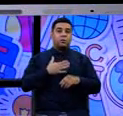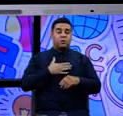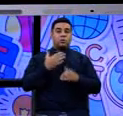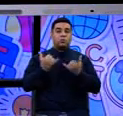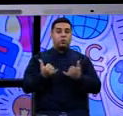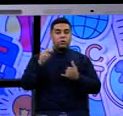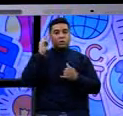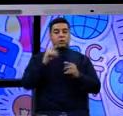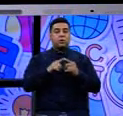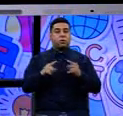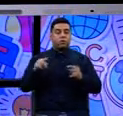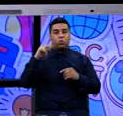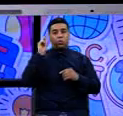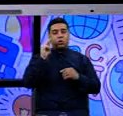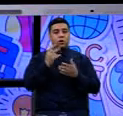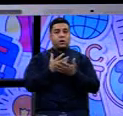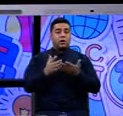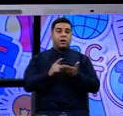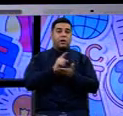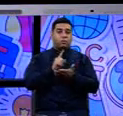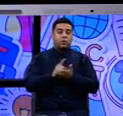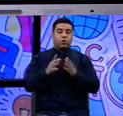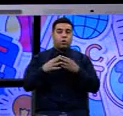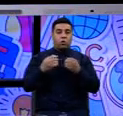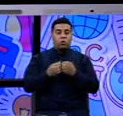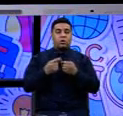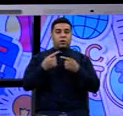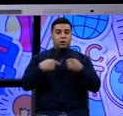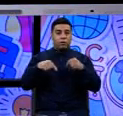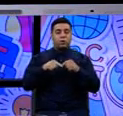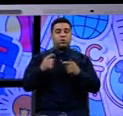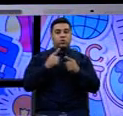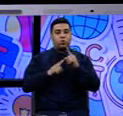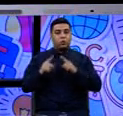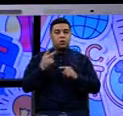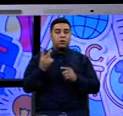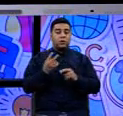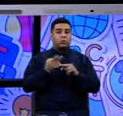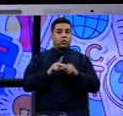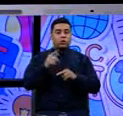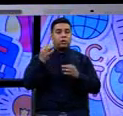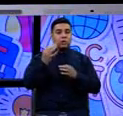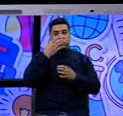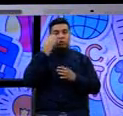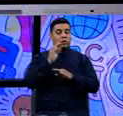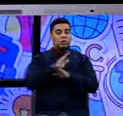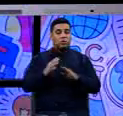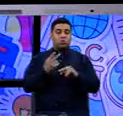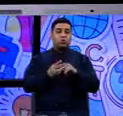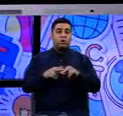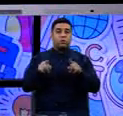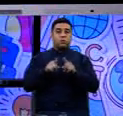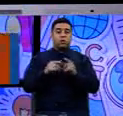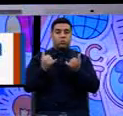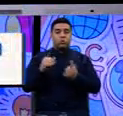Biz bugun dars davomida o'rganganlarimizni albatta oila davrasida suhbatlashimiz kerak. Buni aslo yodingizdan chiqarmang. Shuning